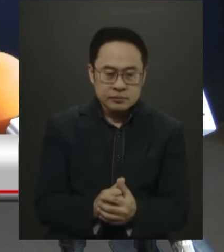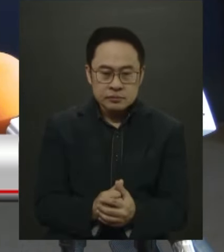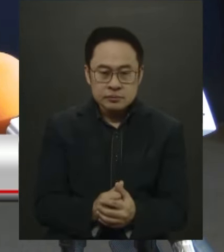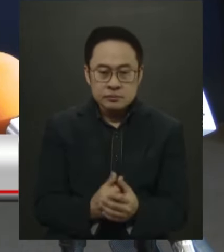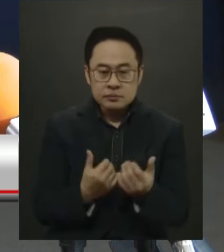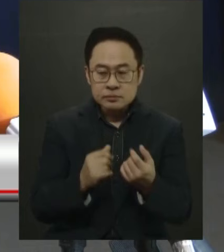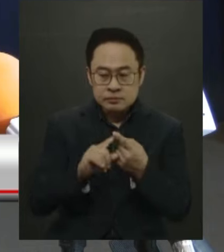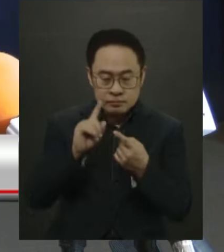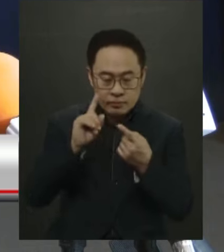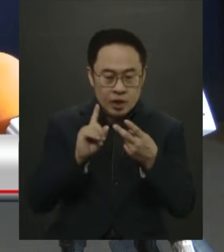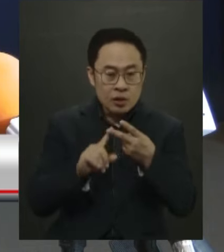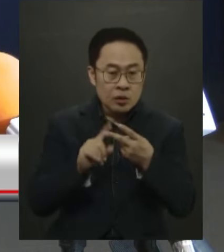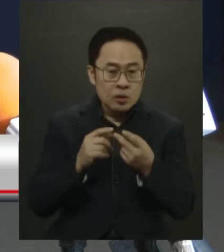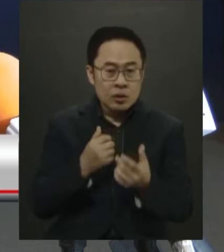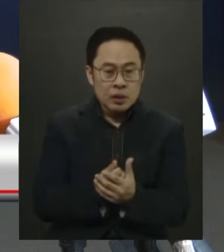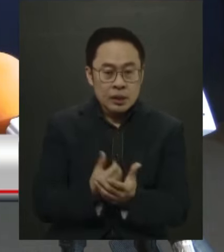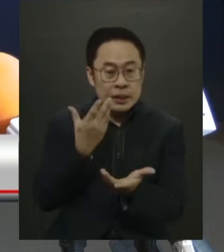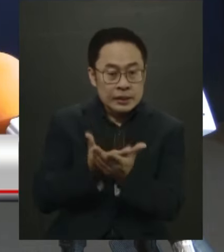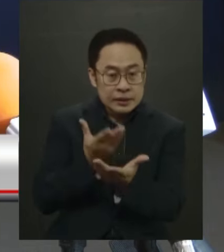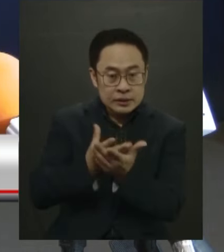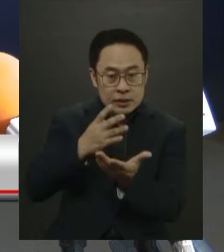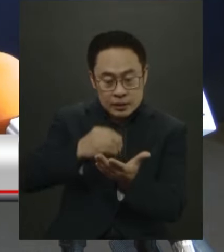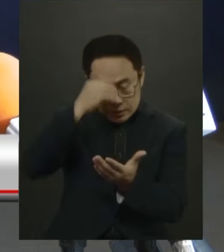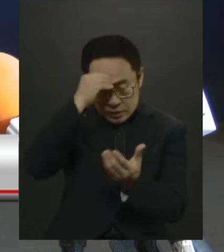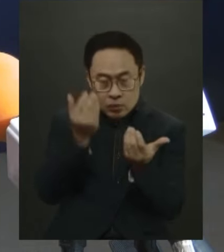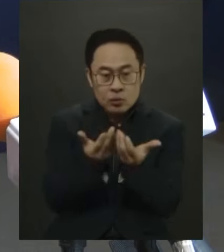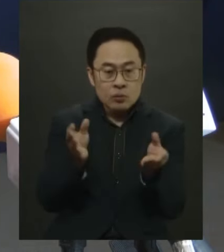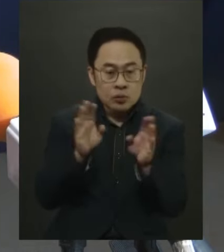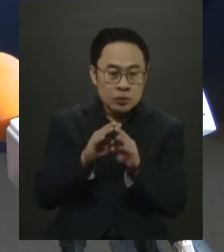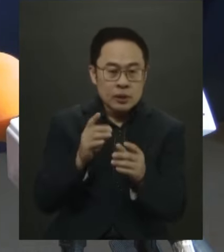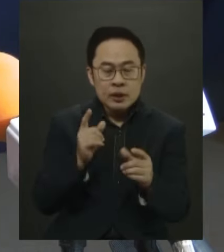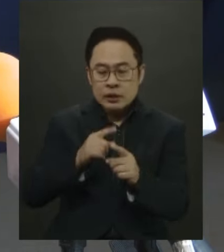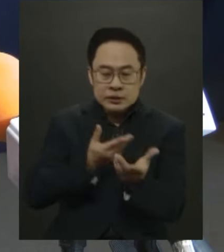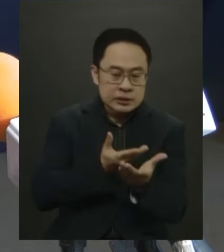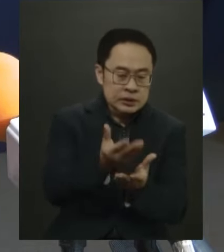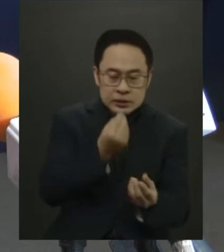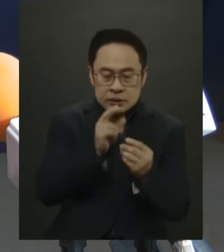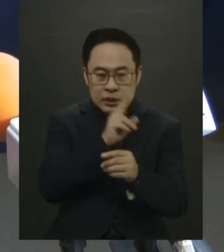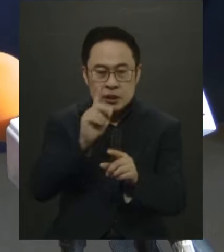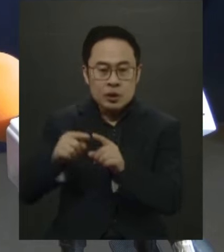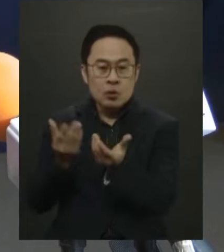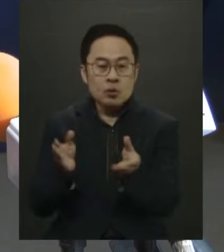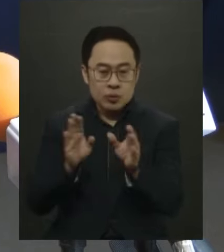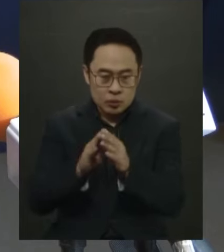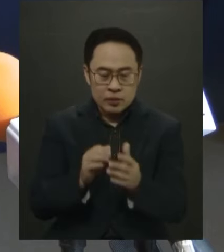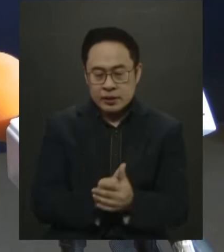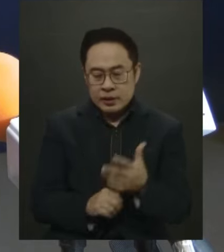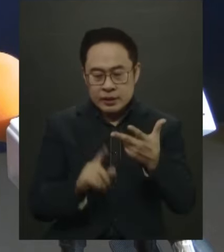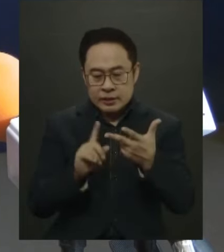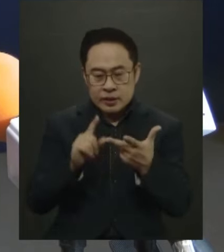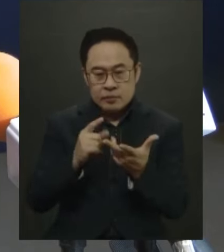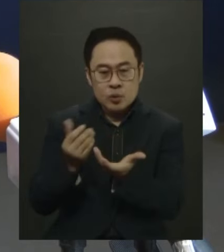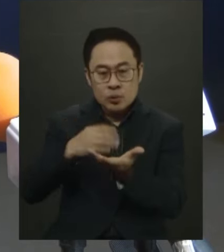กส่วนหนึ่งก็เป็นเก็บไว้เพื่อครอบครัวตัวเองในค่าใช้จ่ายต่างๆและอีกส่วนหนึ่งเก็บไว้ให้ลูกสาวในการ